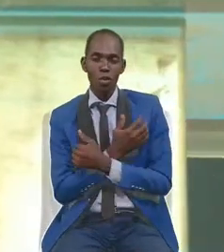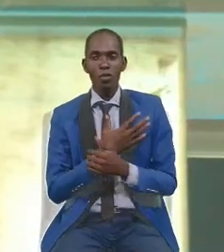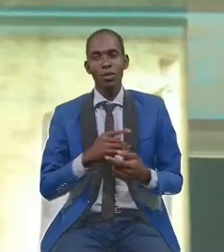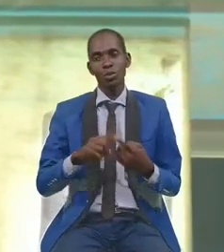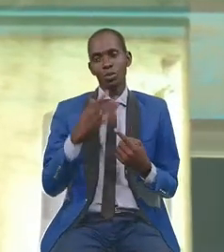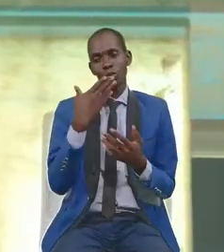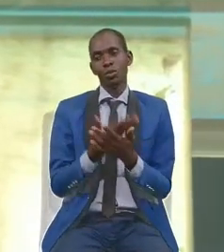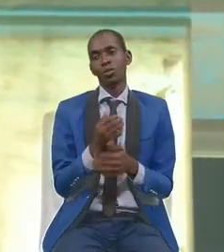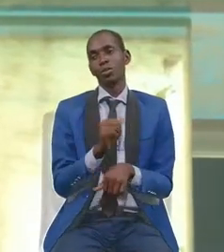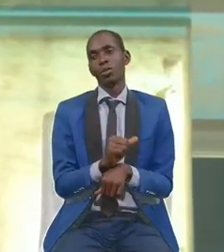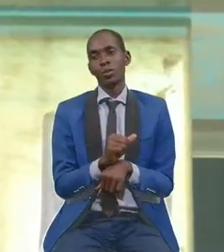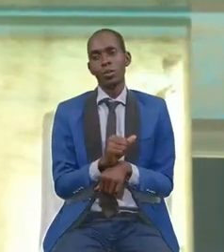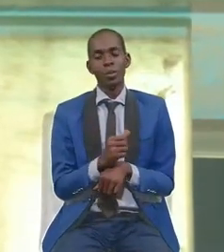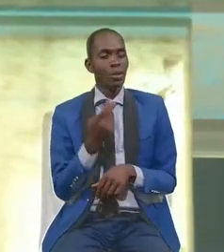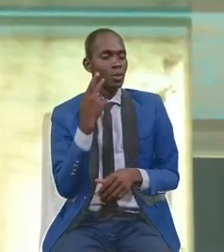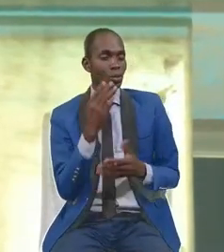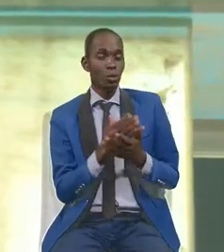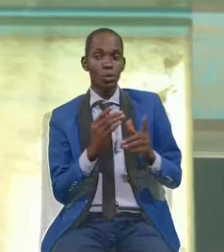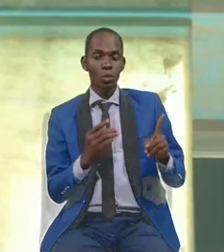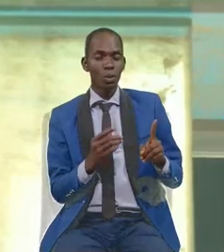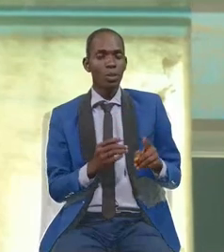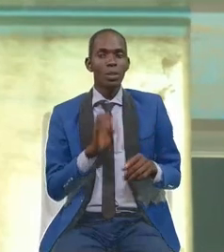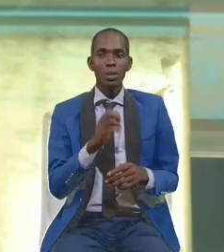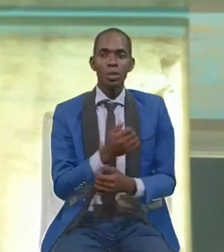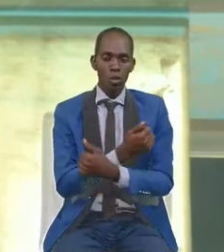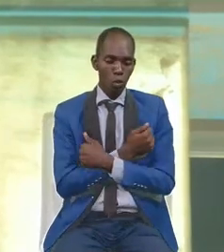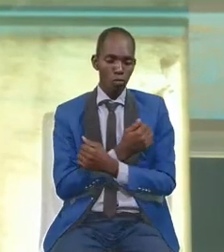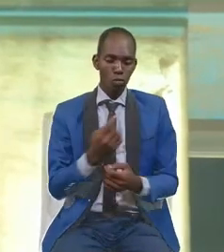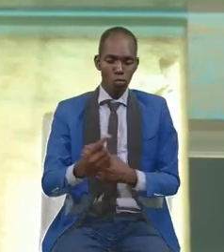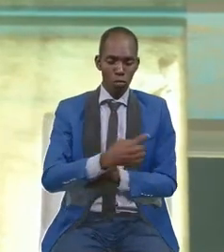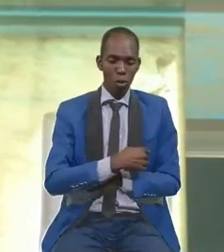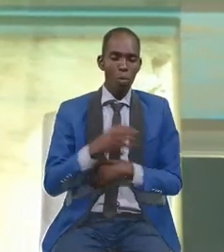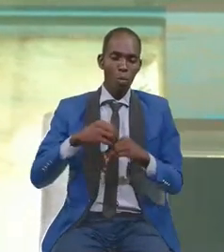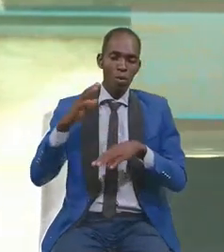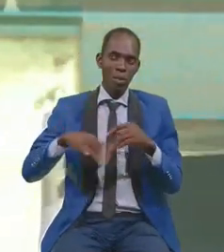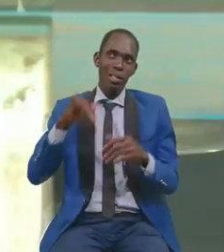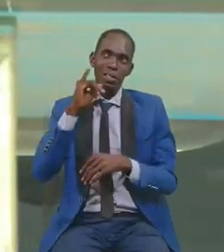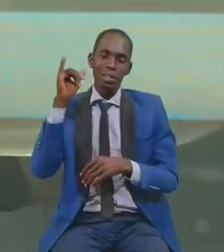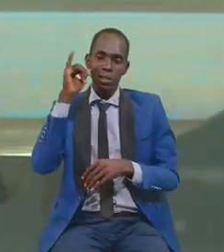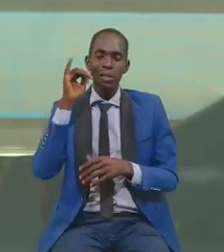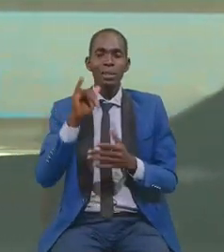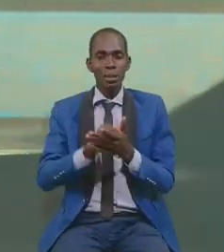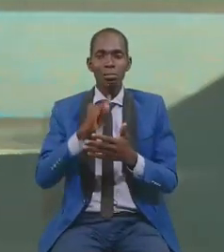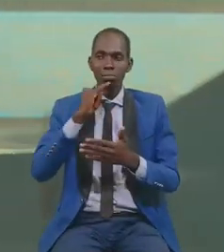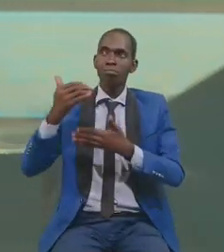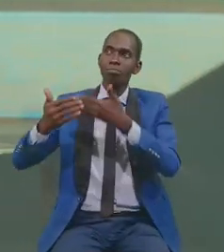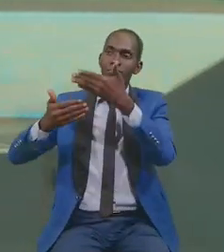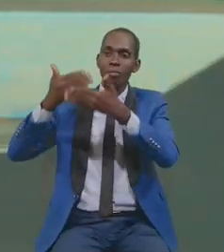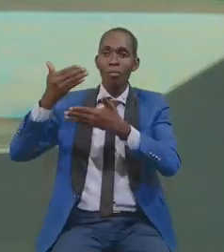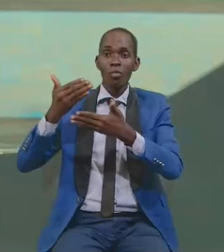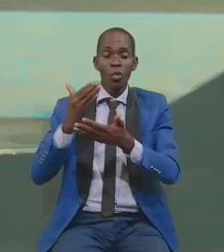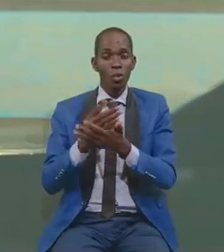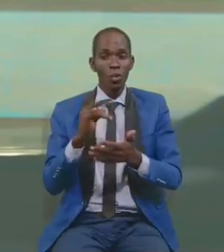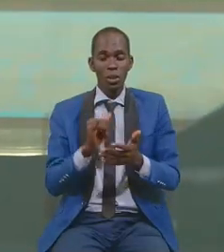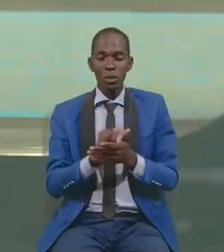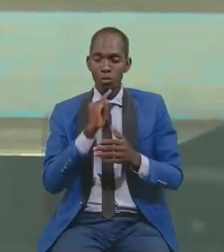personne aime aujourd'hui plus qu'hier. C'est le progrès. Il est plus fort aujourd'hui,